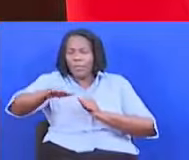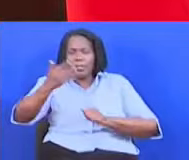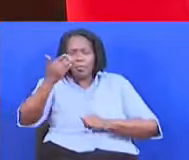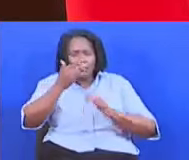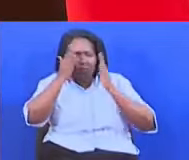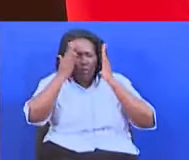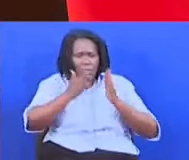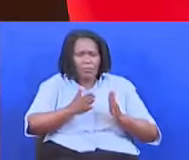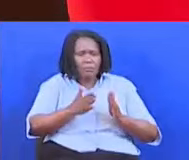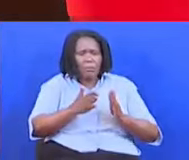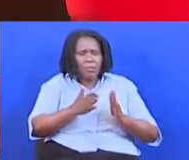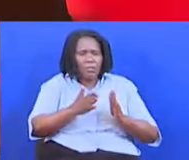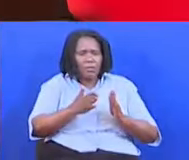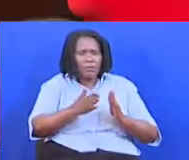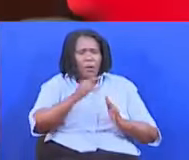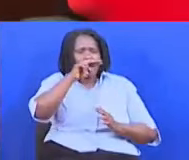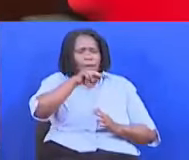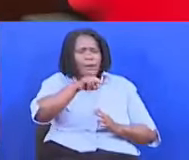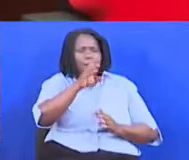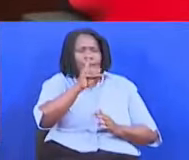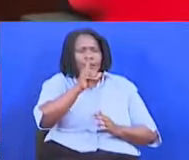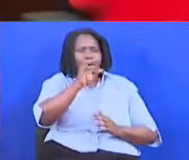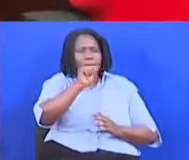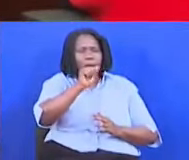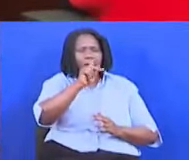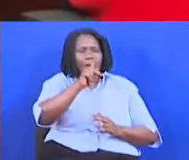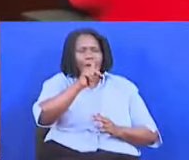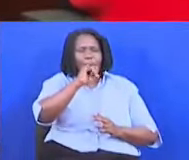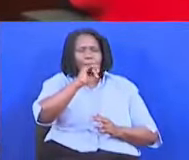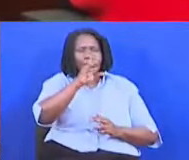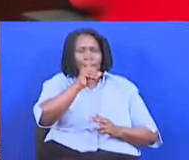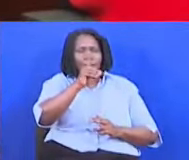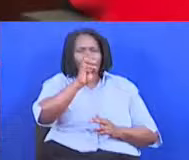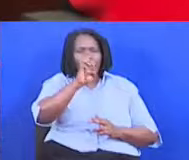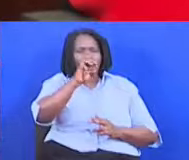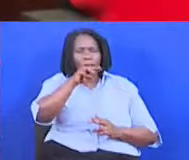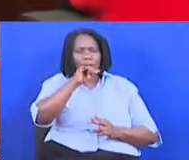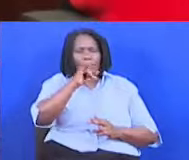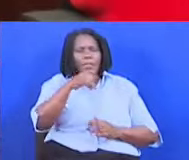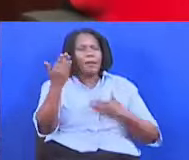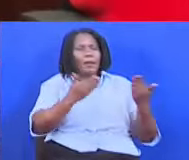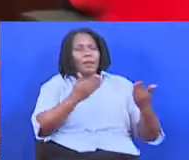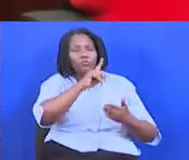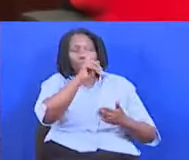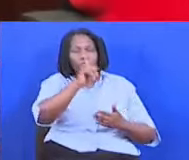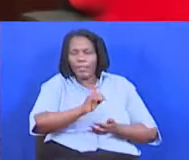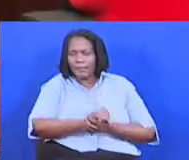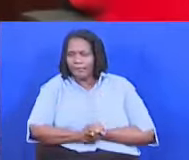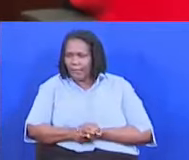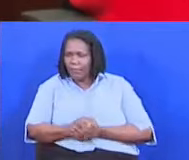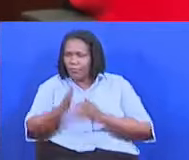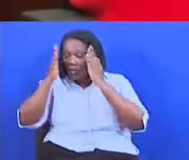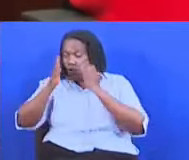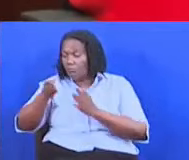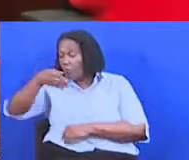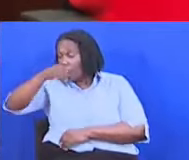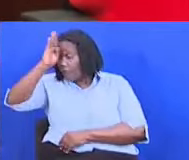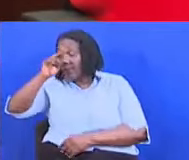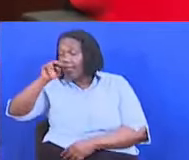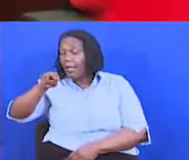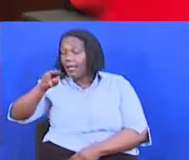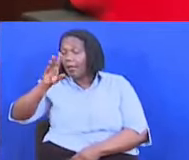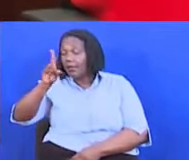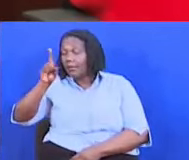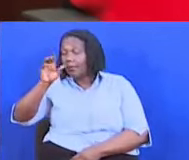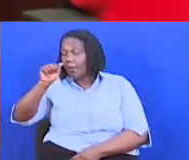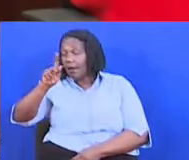Patrick Alois Ndakidemi, mbunge wa Moshi Vijijini, sasa ulize swali lake. Mheshimiwa Profesa Patrick Alois Ndakidemi